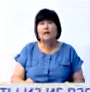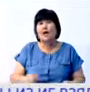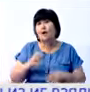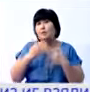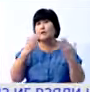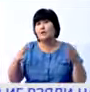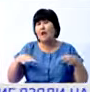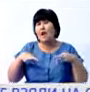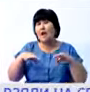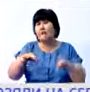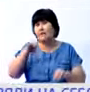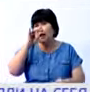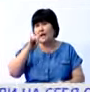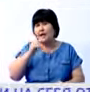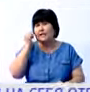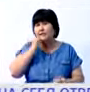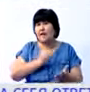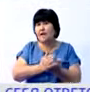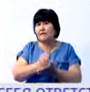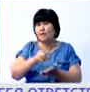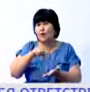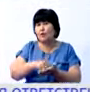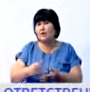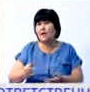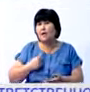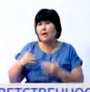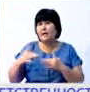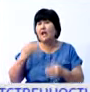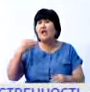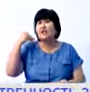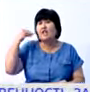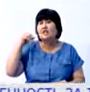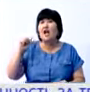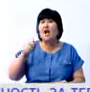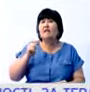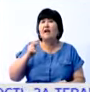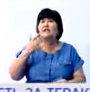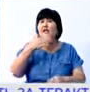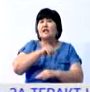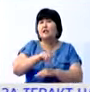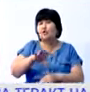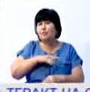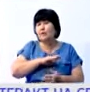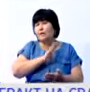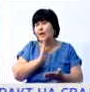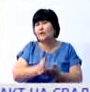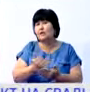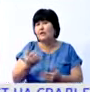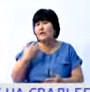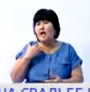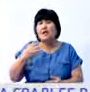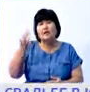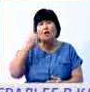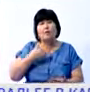Международный автопробег казахстанских ветеранов-участников боевых действий на таджикско-афганской границе прошел через Кызылорду.